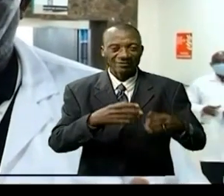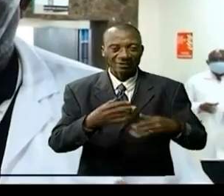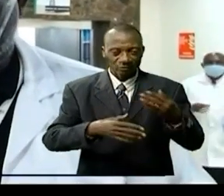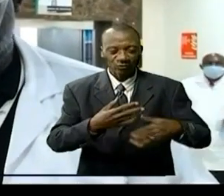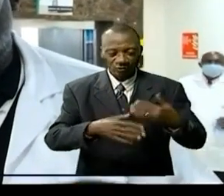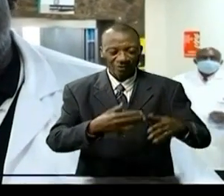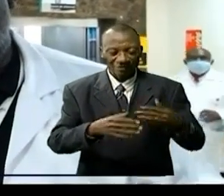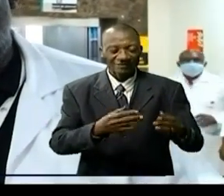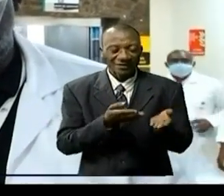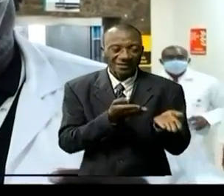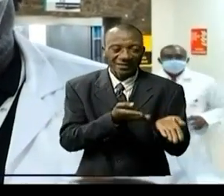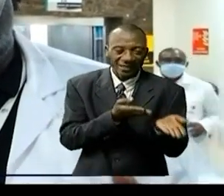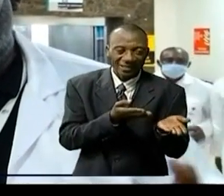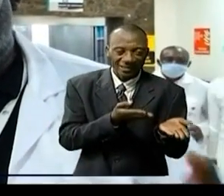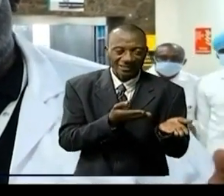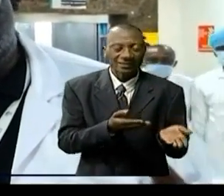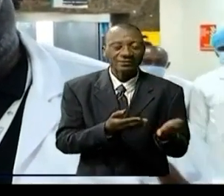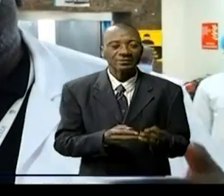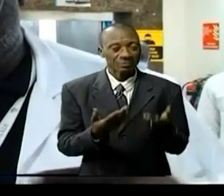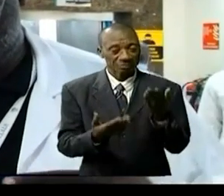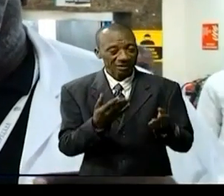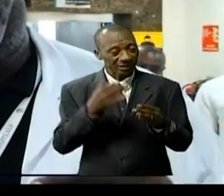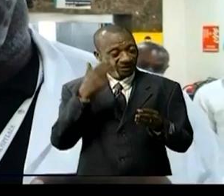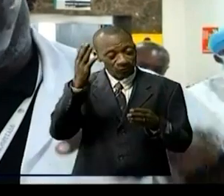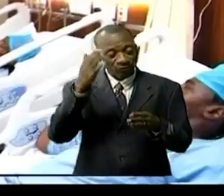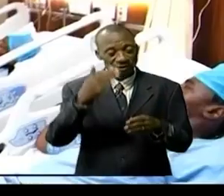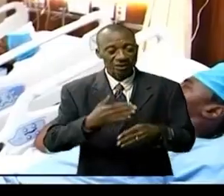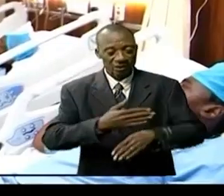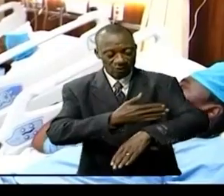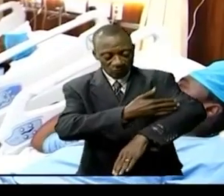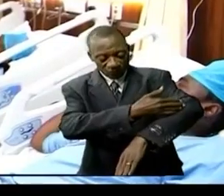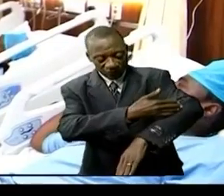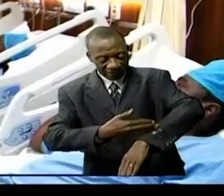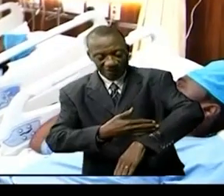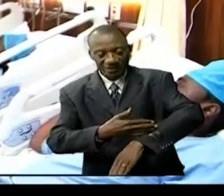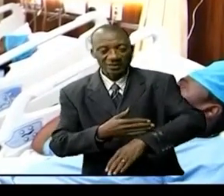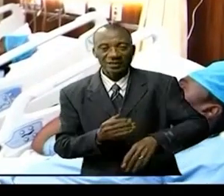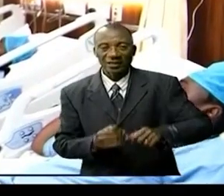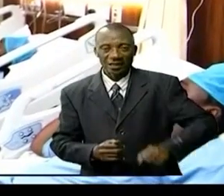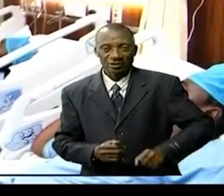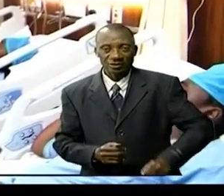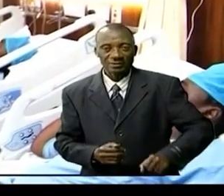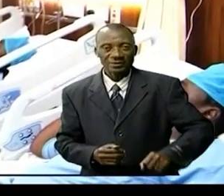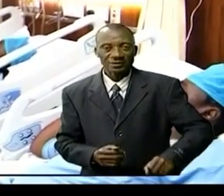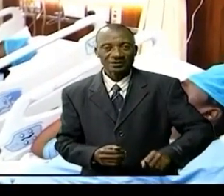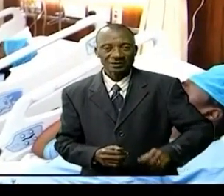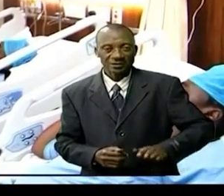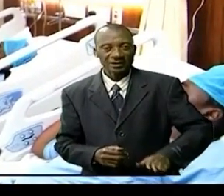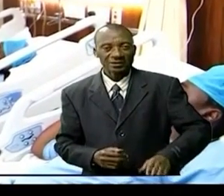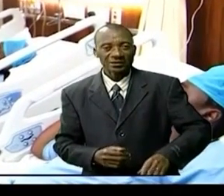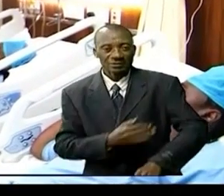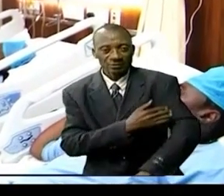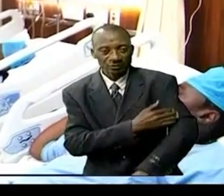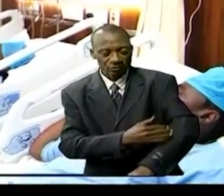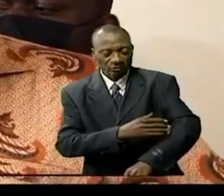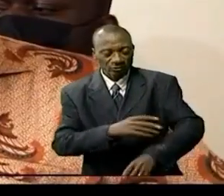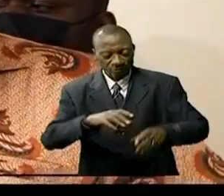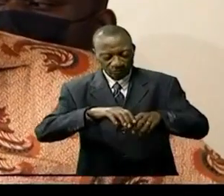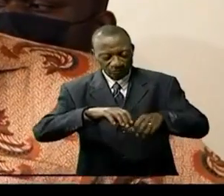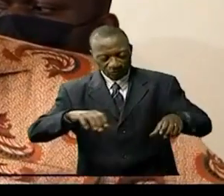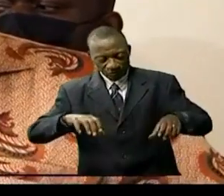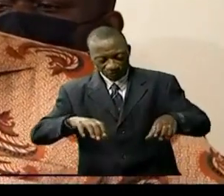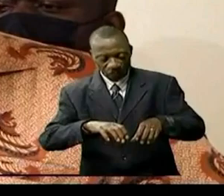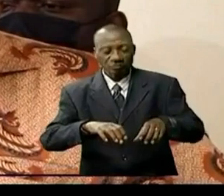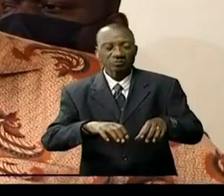sa discipline intervention chirurgicale consistant à réaliser oh et à placer des fixateurs pour faciliter la classique et comment dirais-je